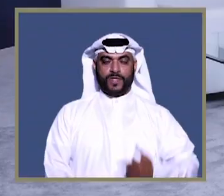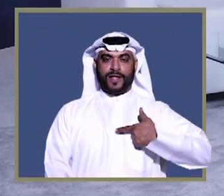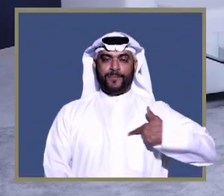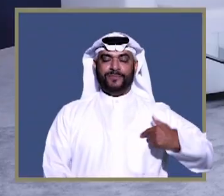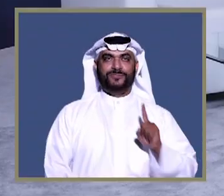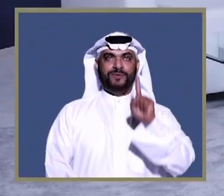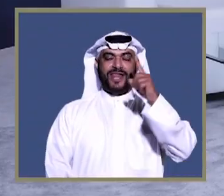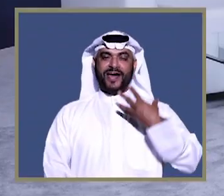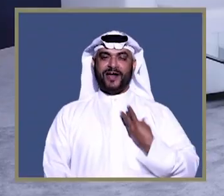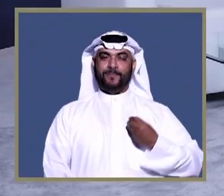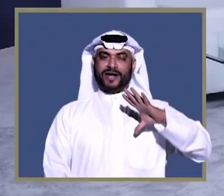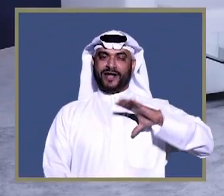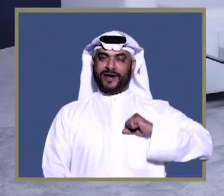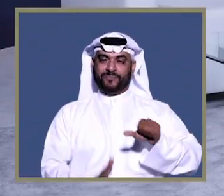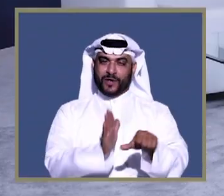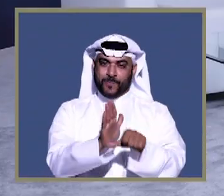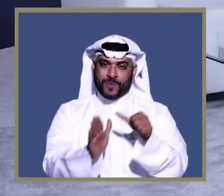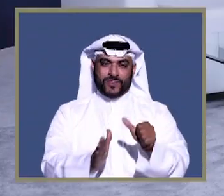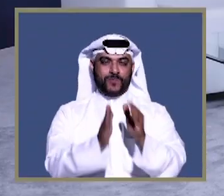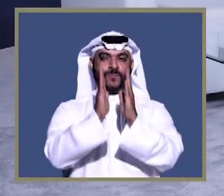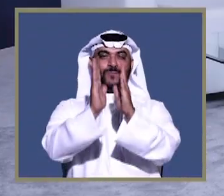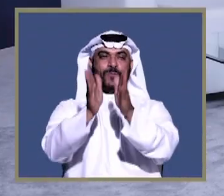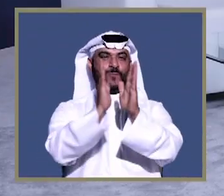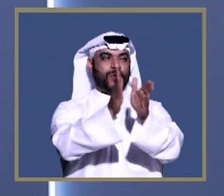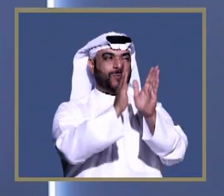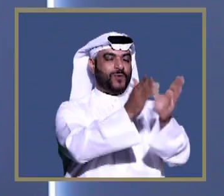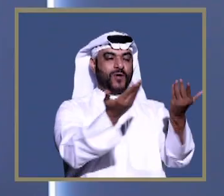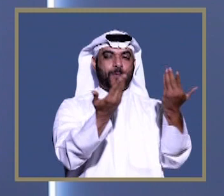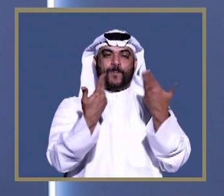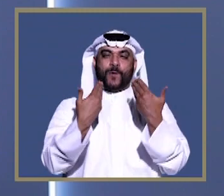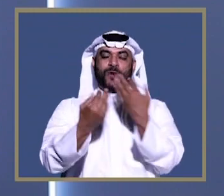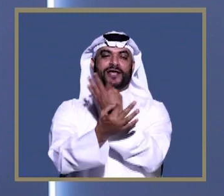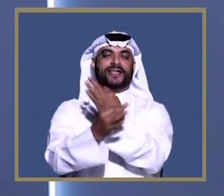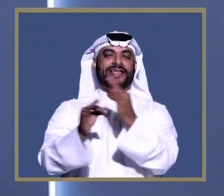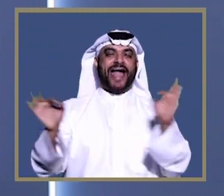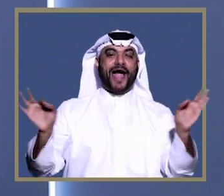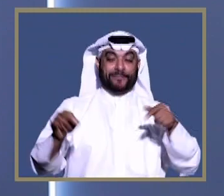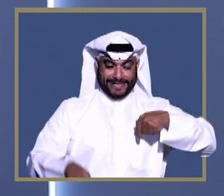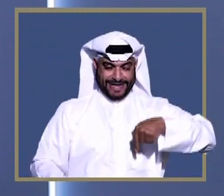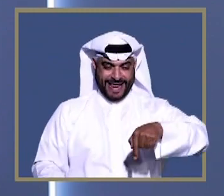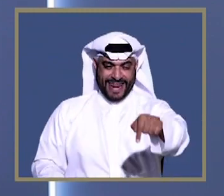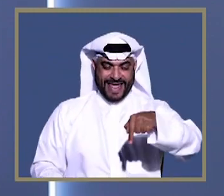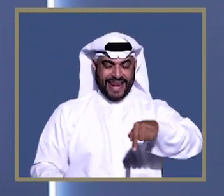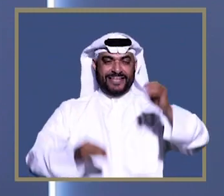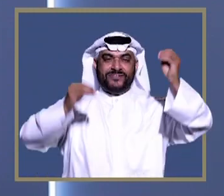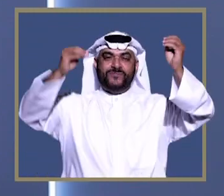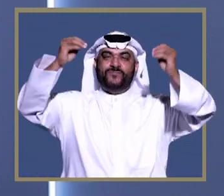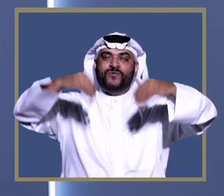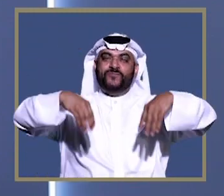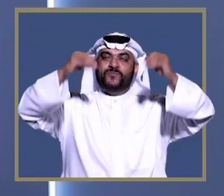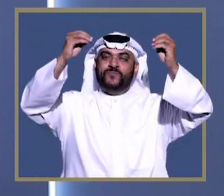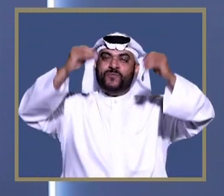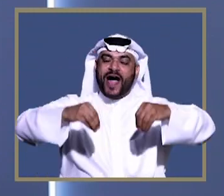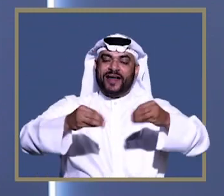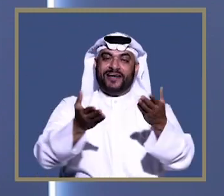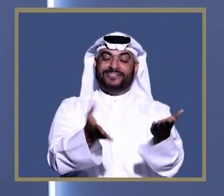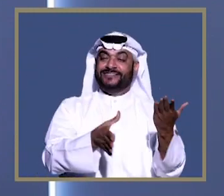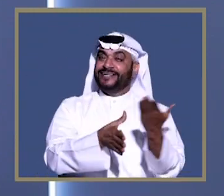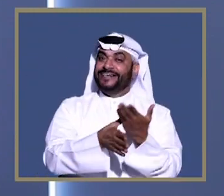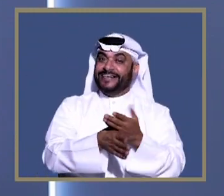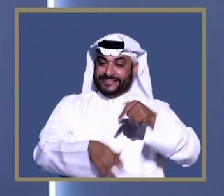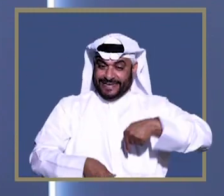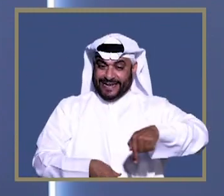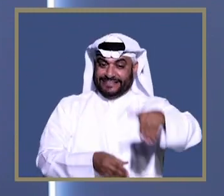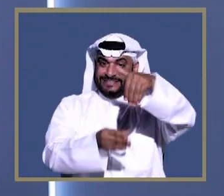بسم الله الرحمن الرحيم، بداية نبارك لأنفسنا هذه الأيام المباركة التي تنطوي